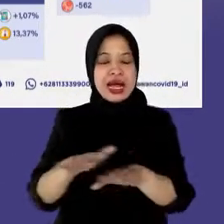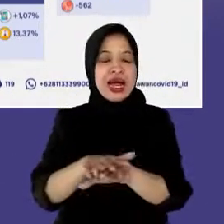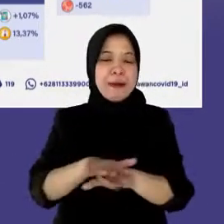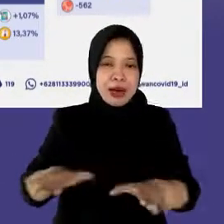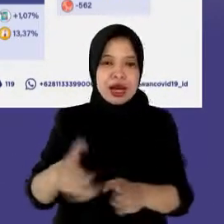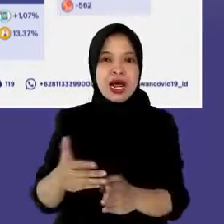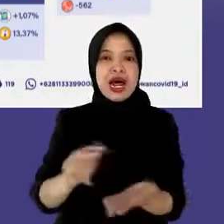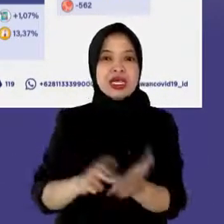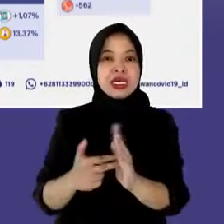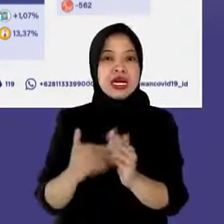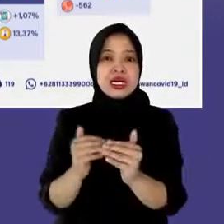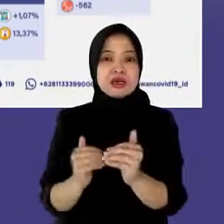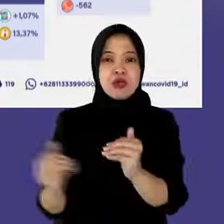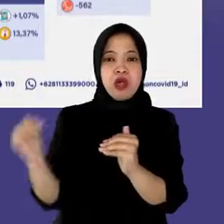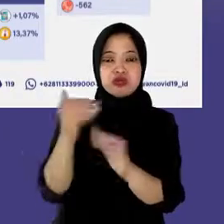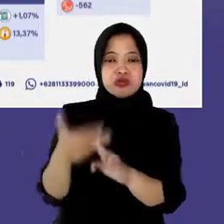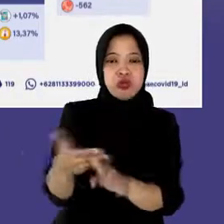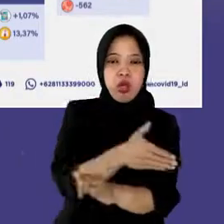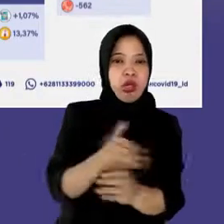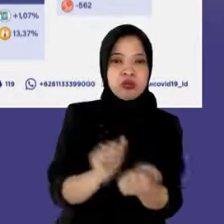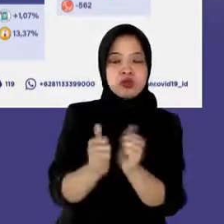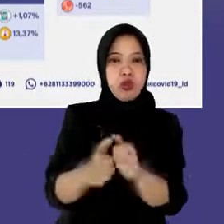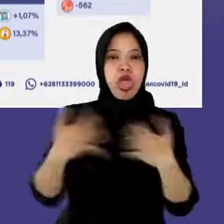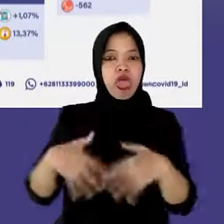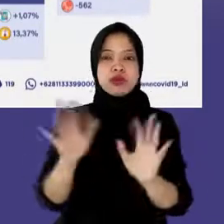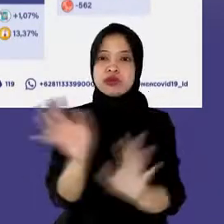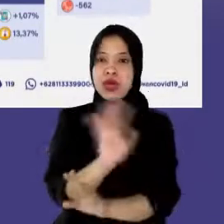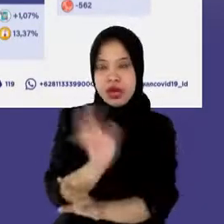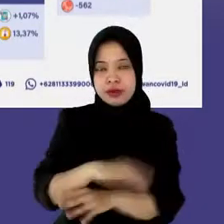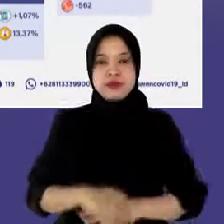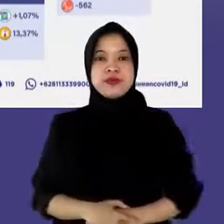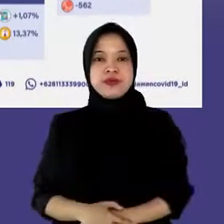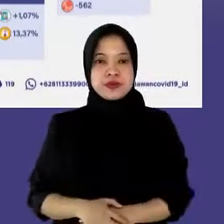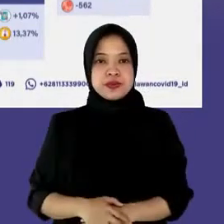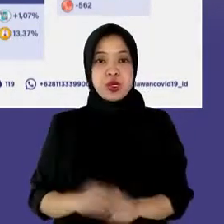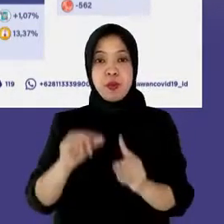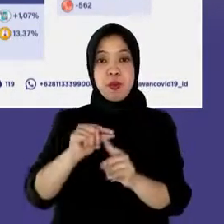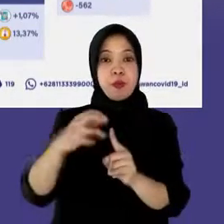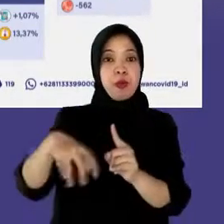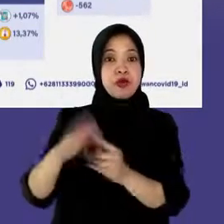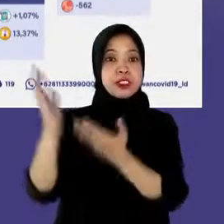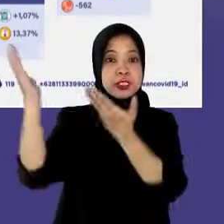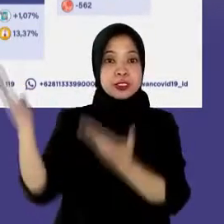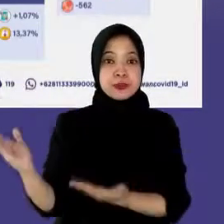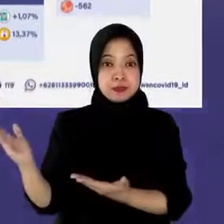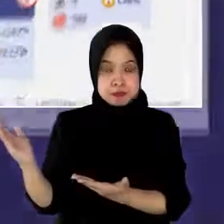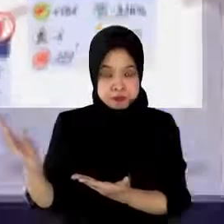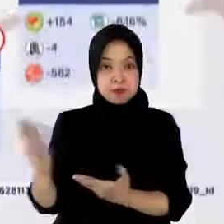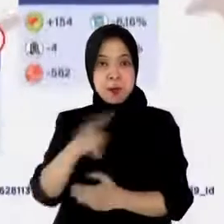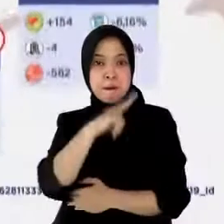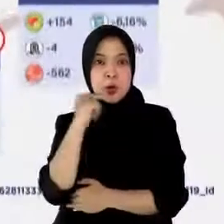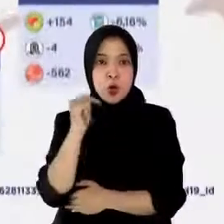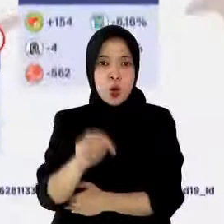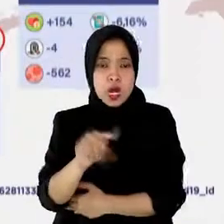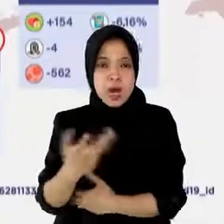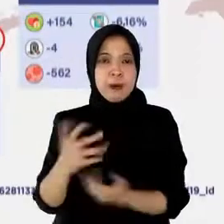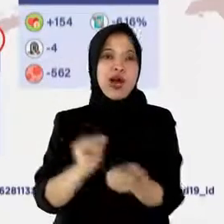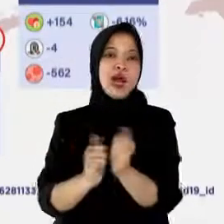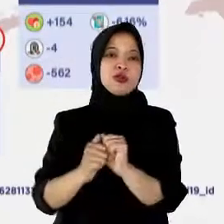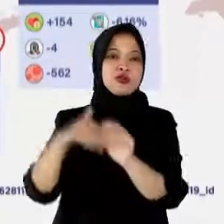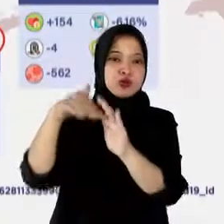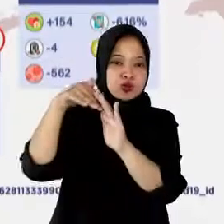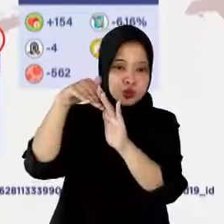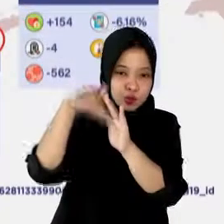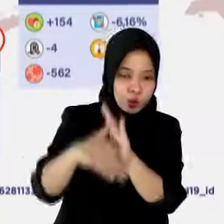terjadi lonjakan kasus dan jika dilihat pada tingkat provinsi maka pada minggu ini terjadi penurunan